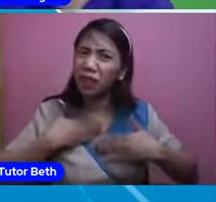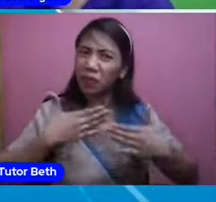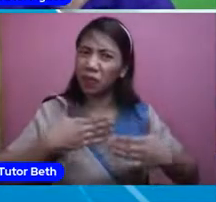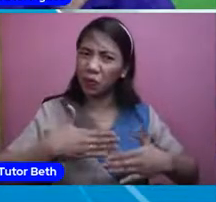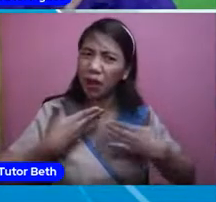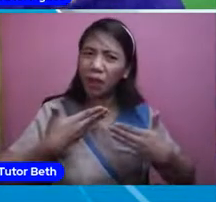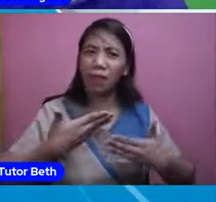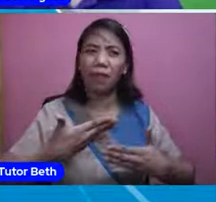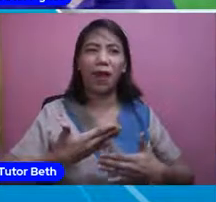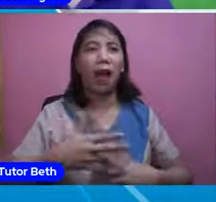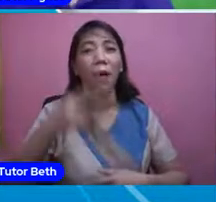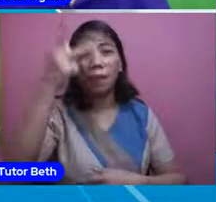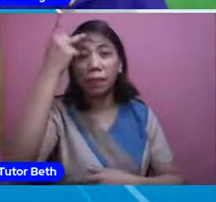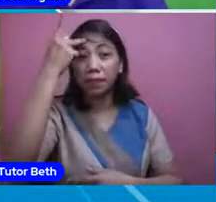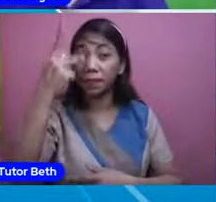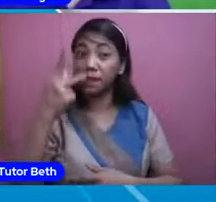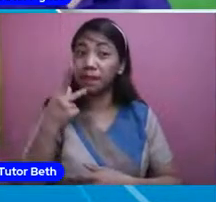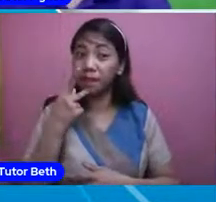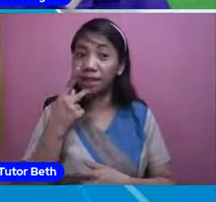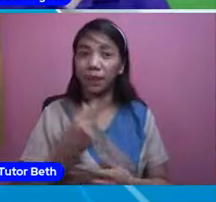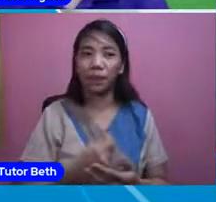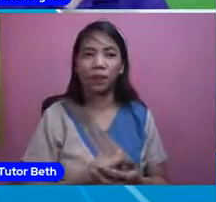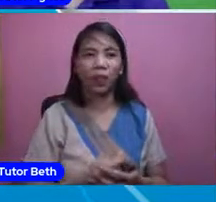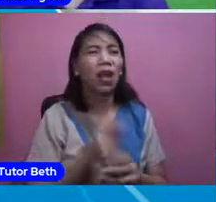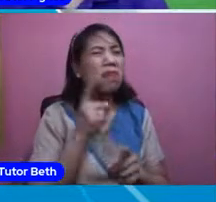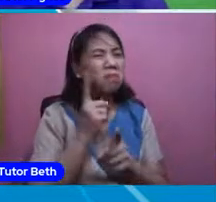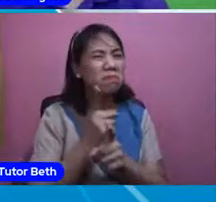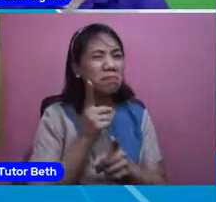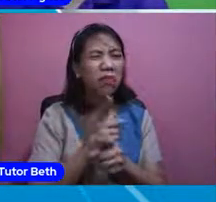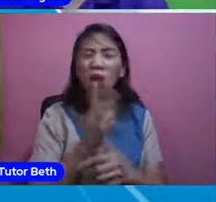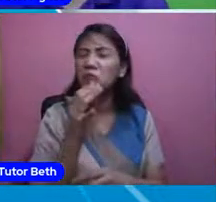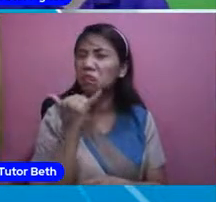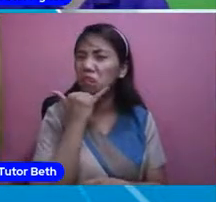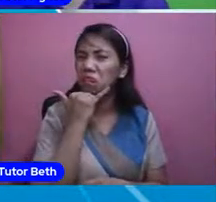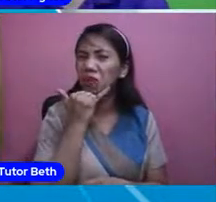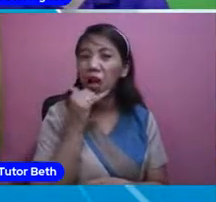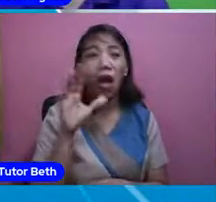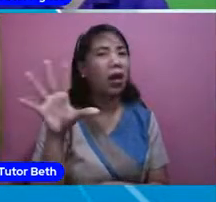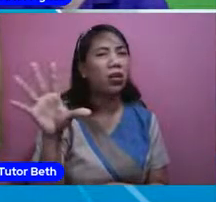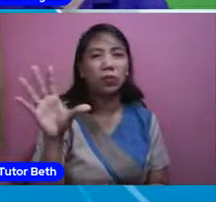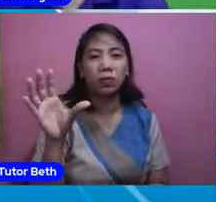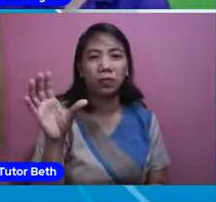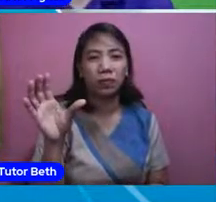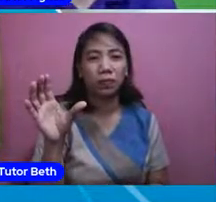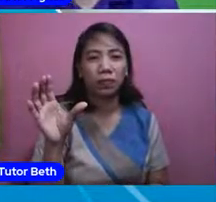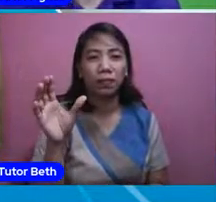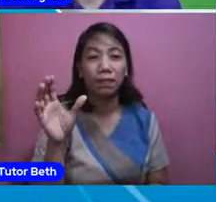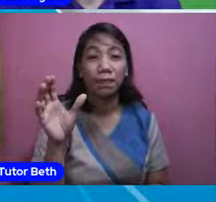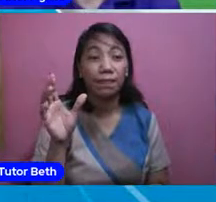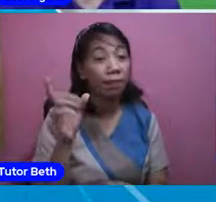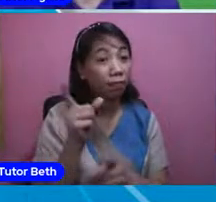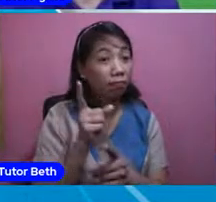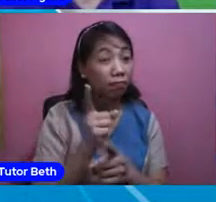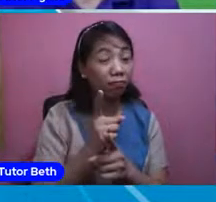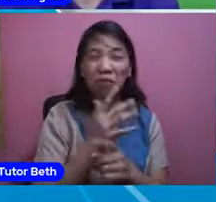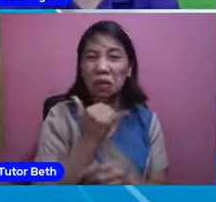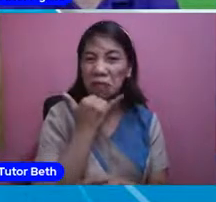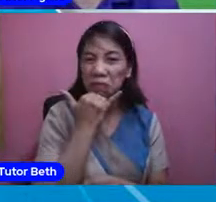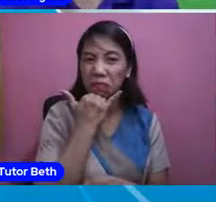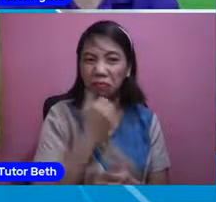ginagawa ninyo? Tama o mali? Oo o hindi? Okay.